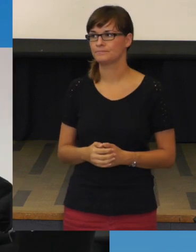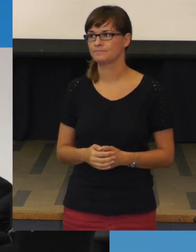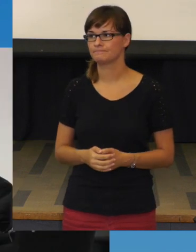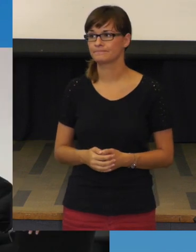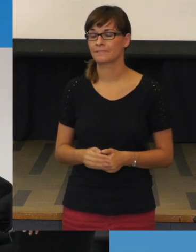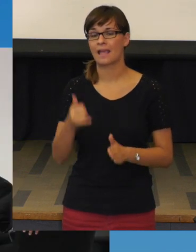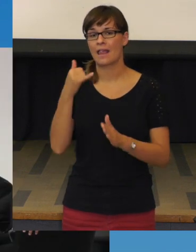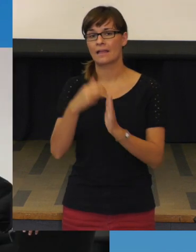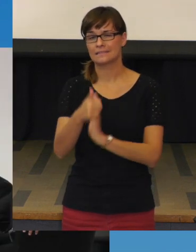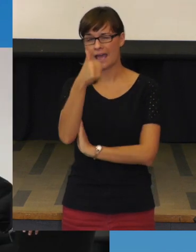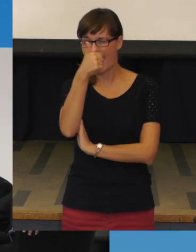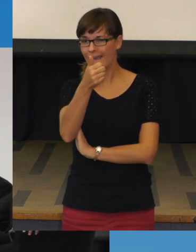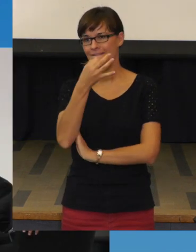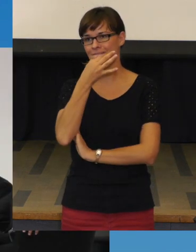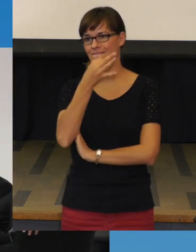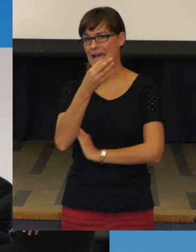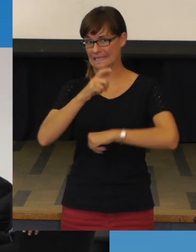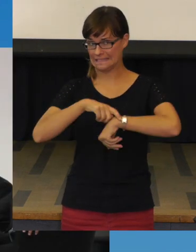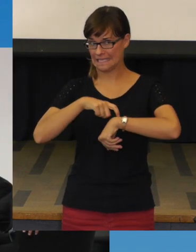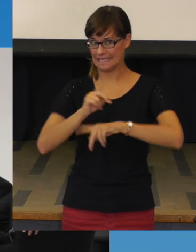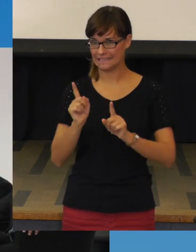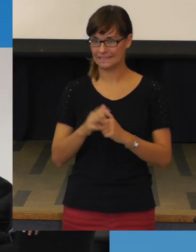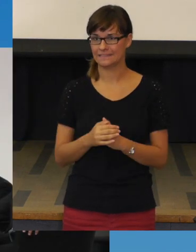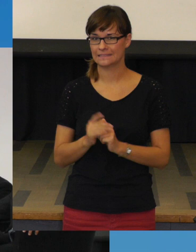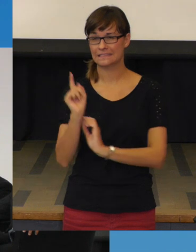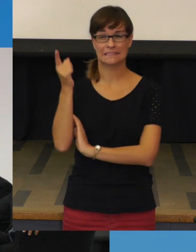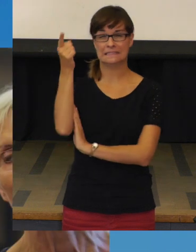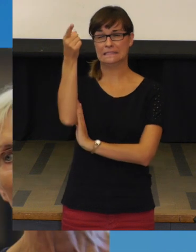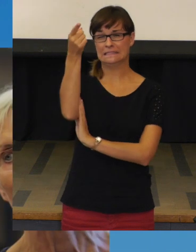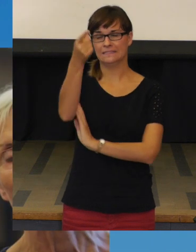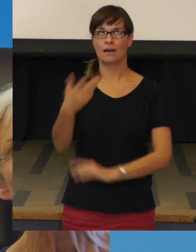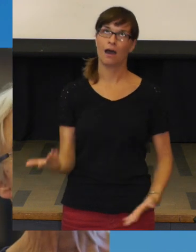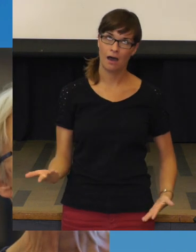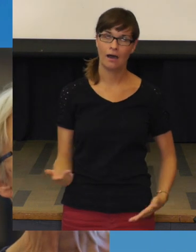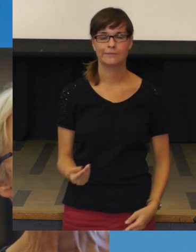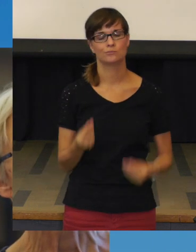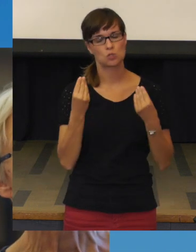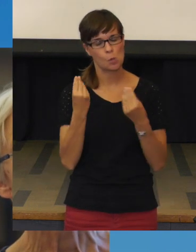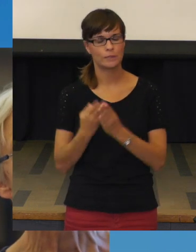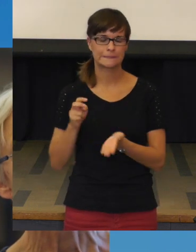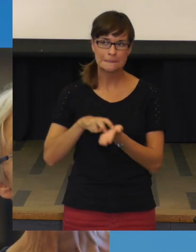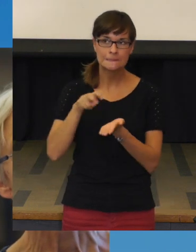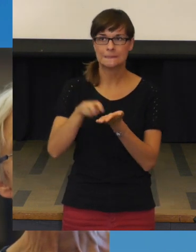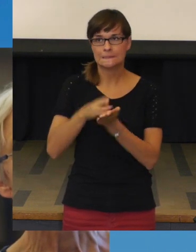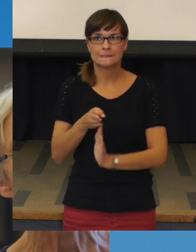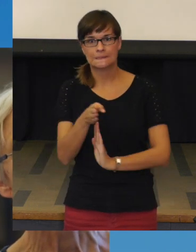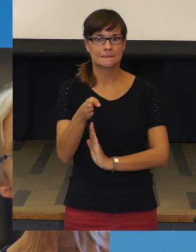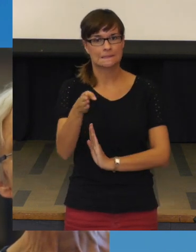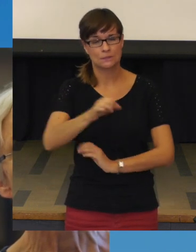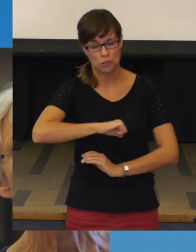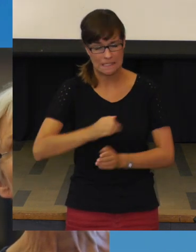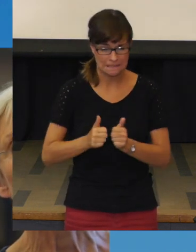Frage hätte ich noch Zeit. Da ganz hinten, na klar, das war mir doch klar. Ich bin